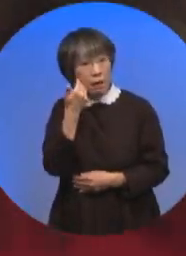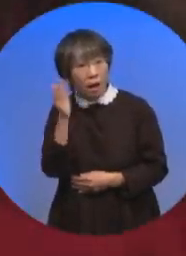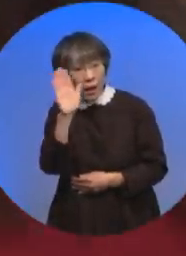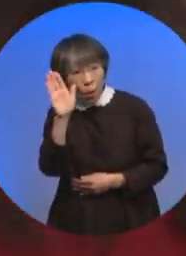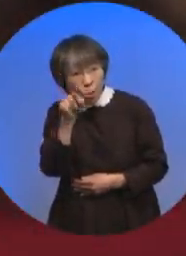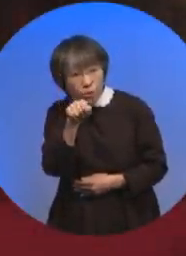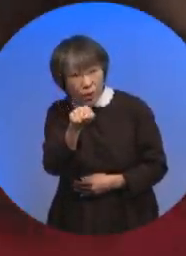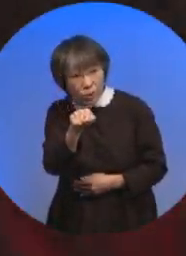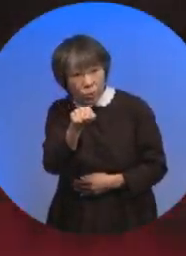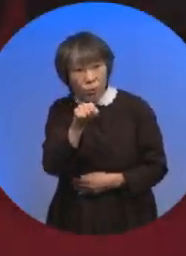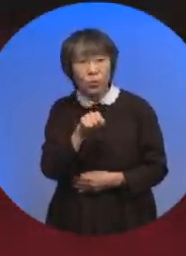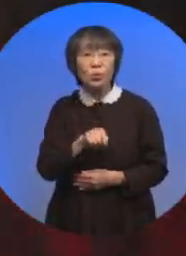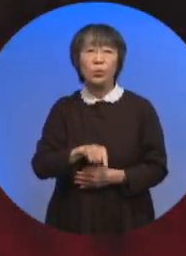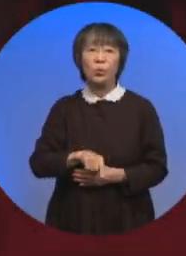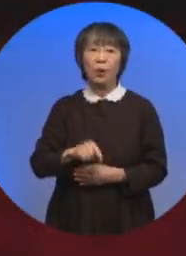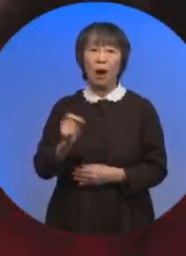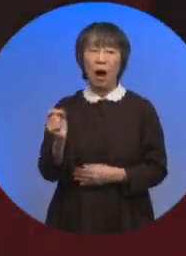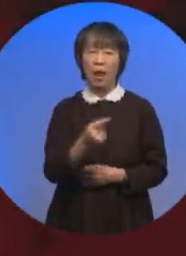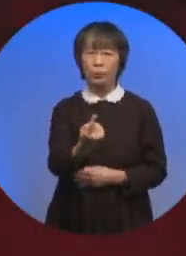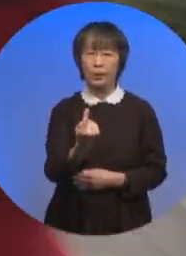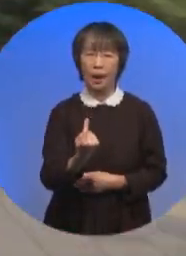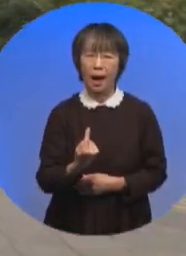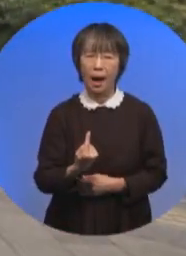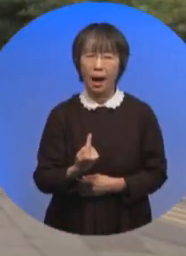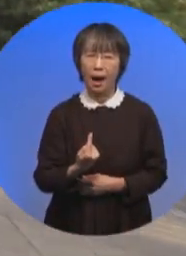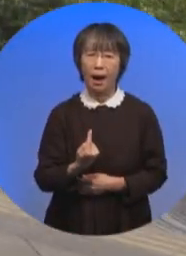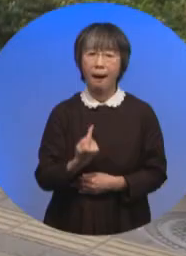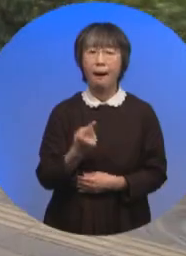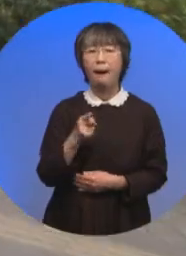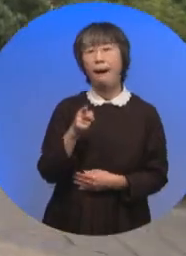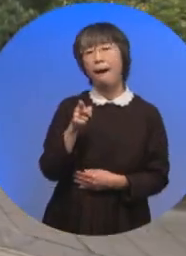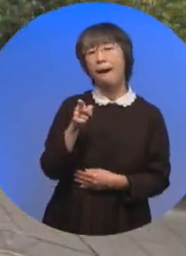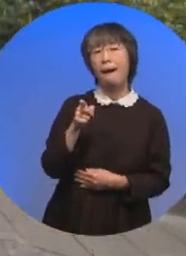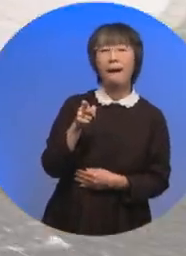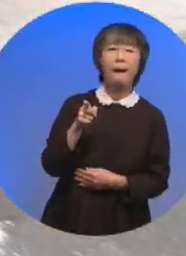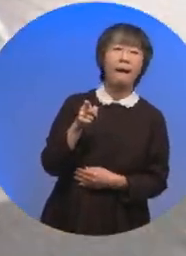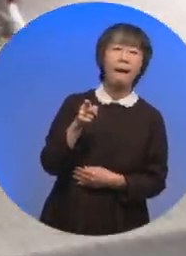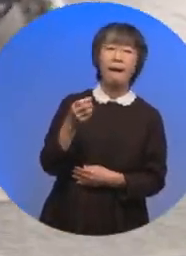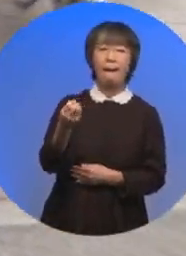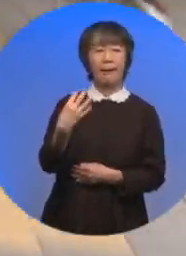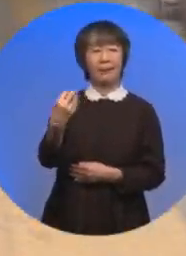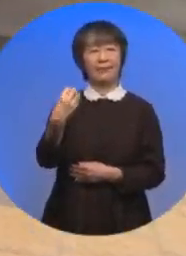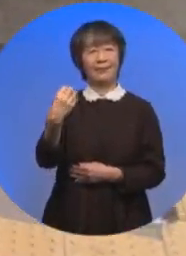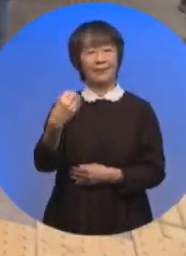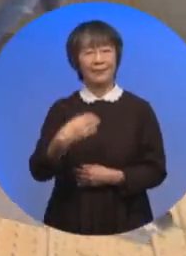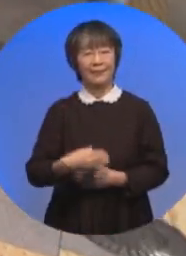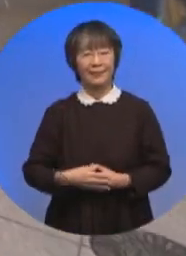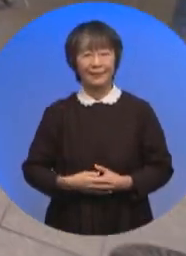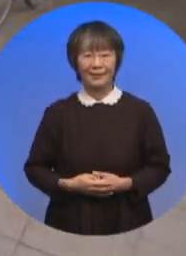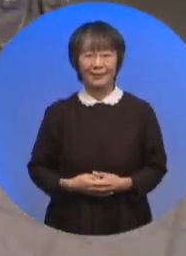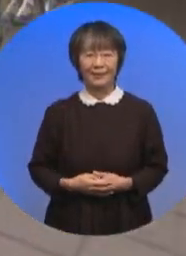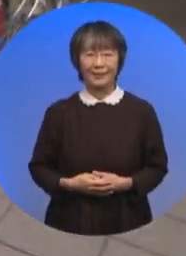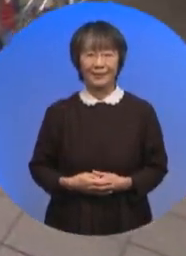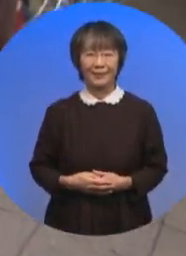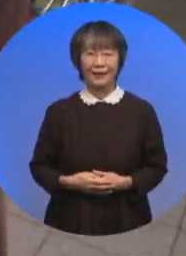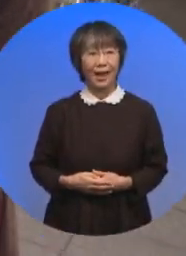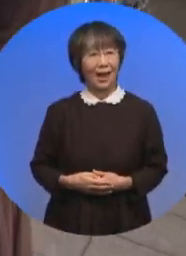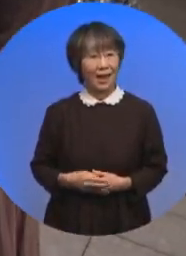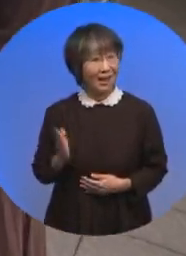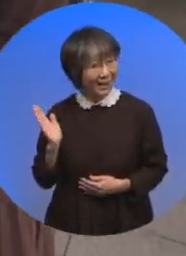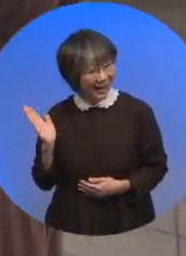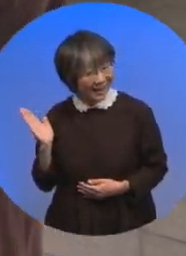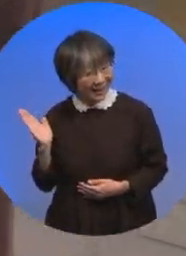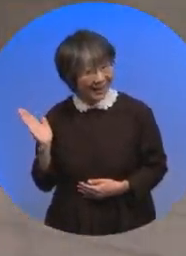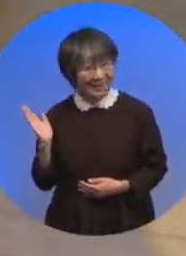宣伝していただきありがとうございます。 なんか喋るの早いね。 横断歩道も向こうから喋ってくださって。 こんにちは。 私あの吹田駅前商店街